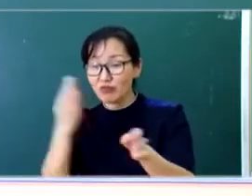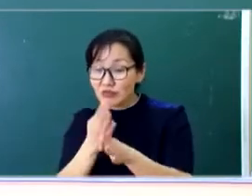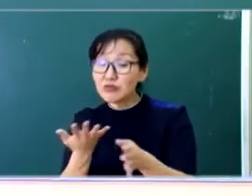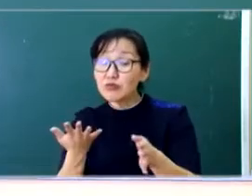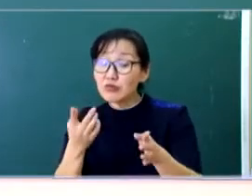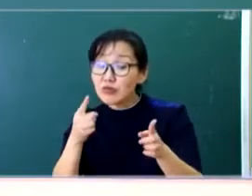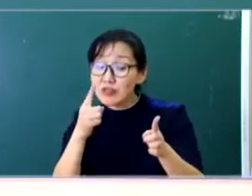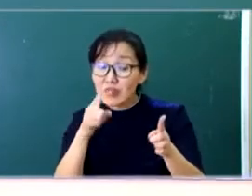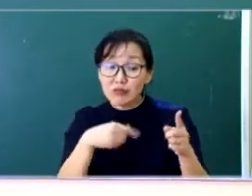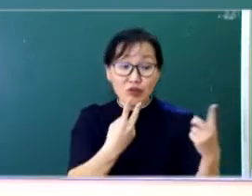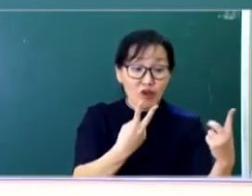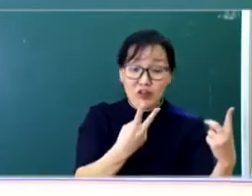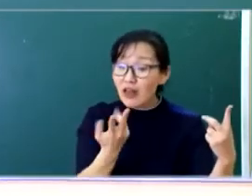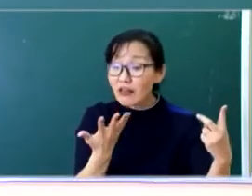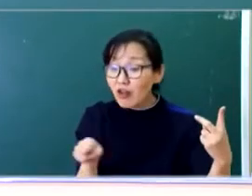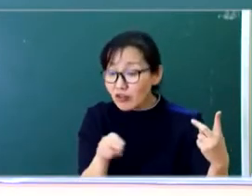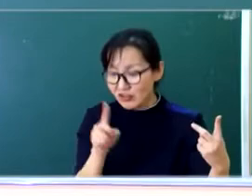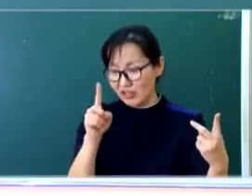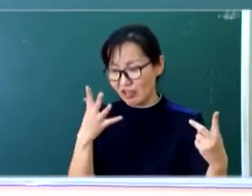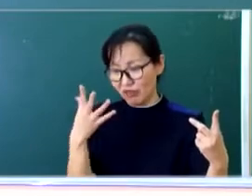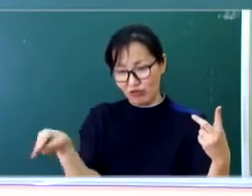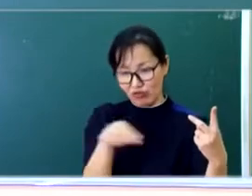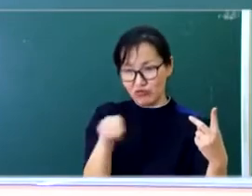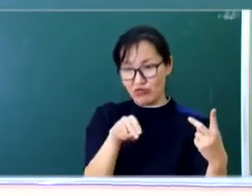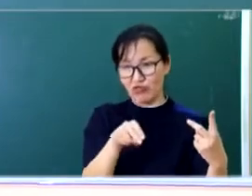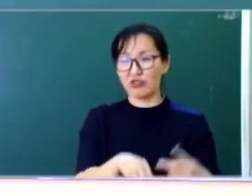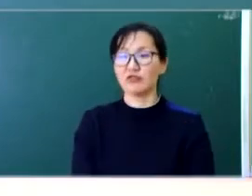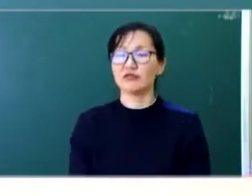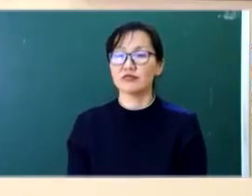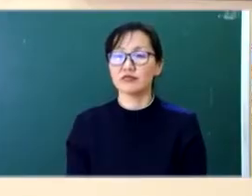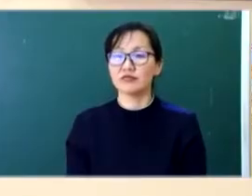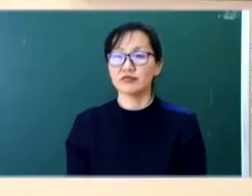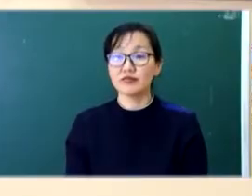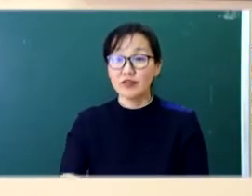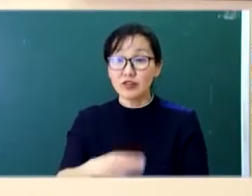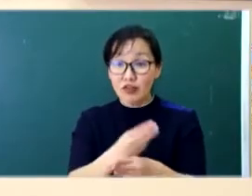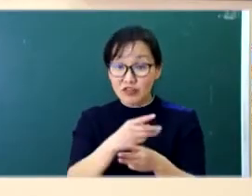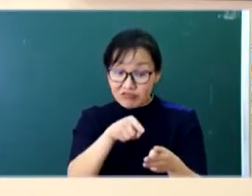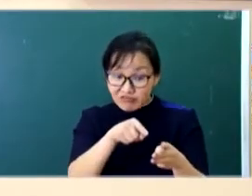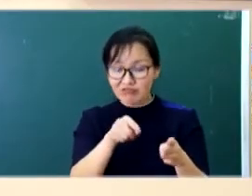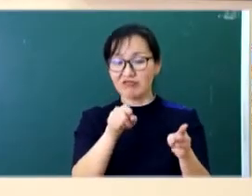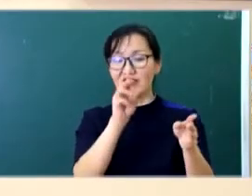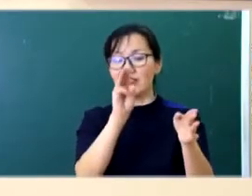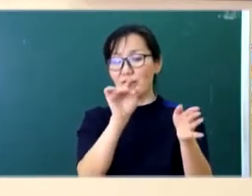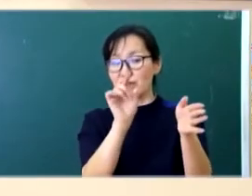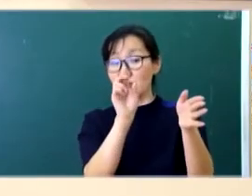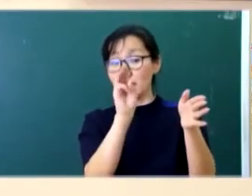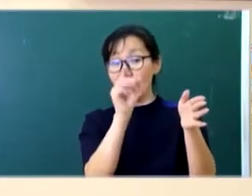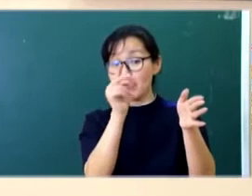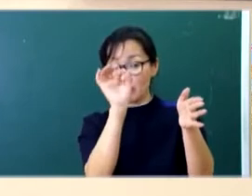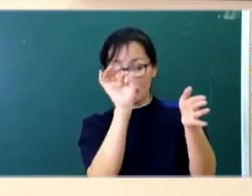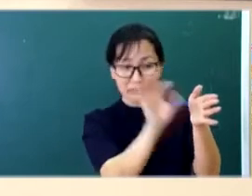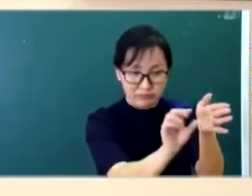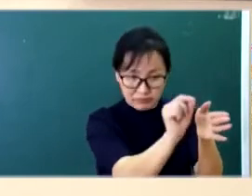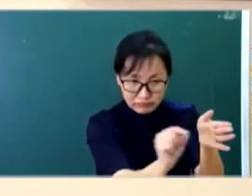нэ. За энийг одоо бүхлээр томилъя. Бид нар 1/128-ыг бүхлээр томилохын тулд бүхэл